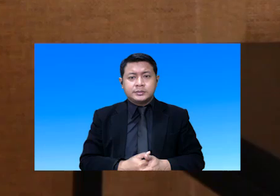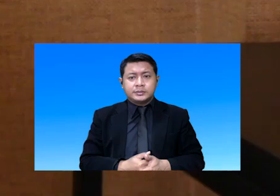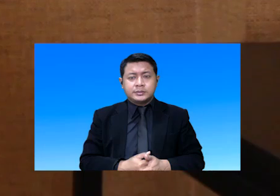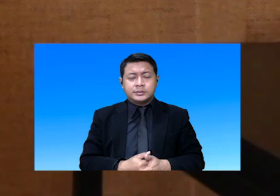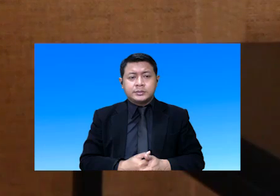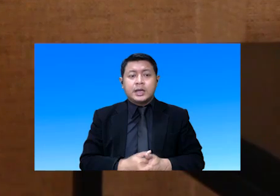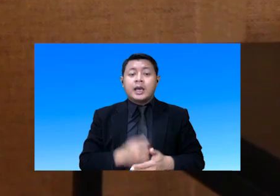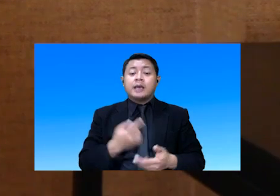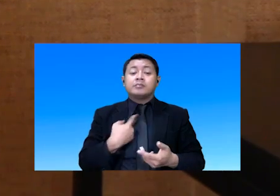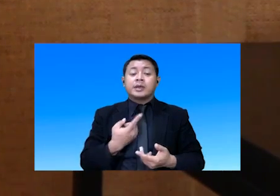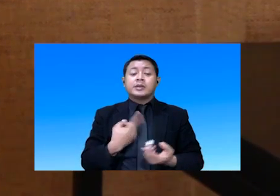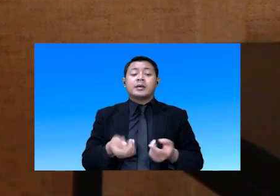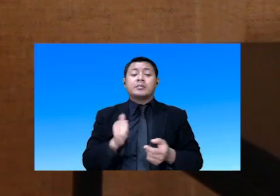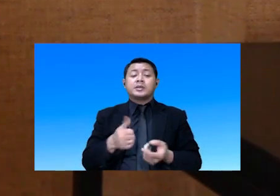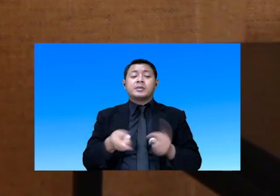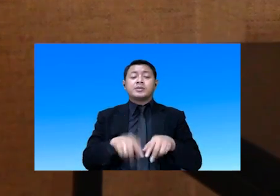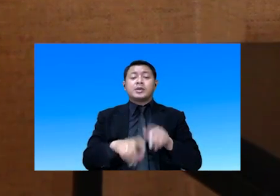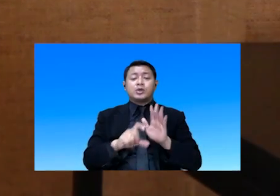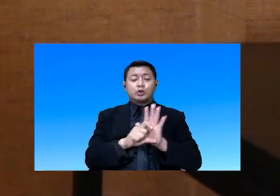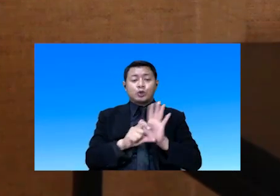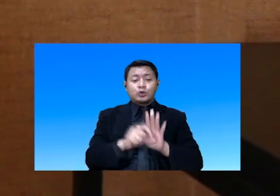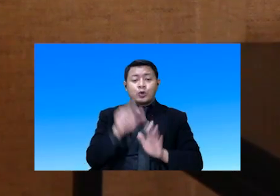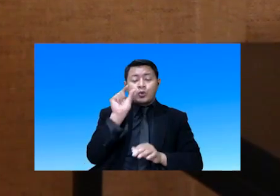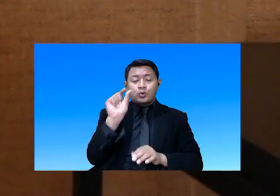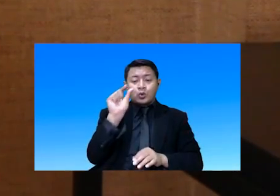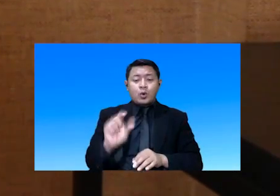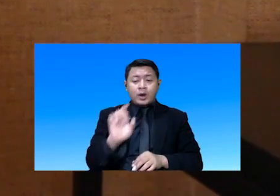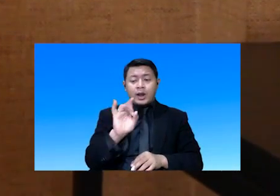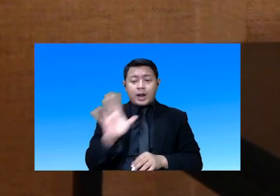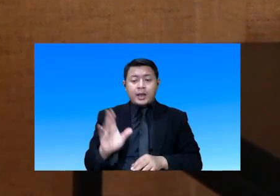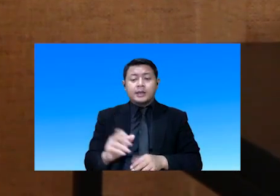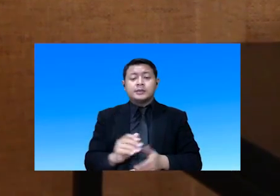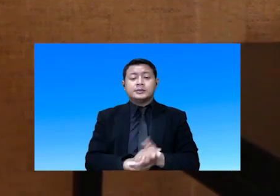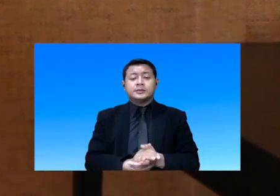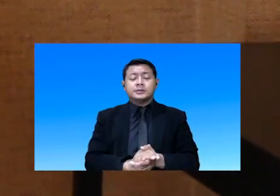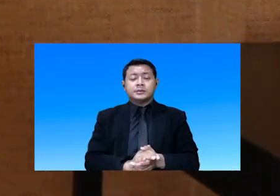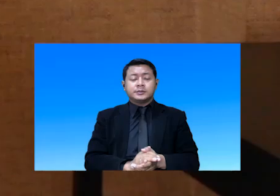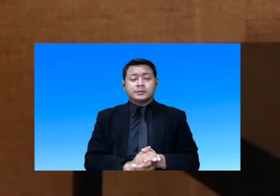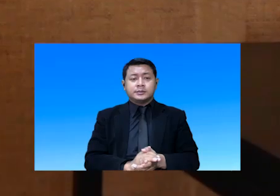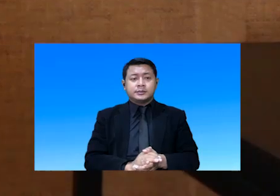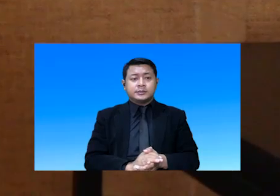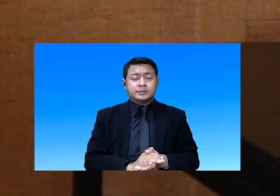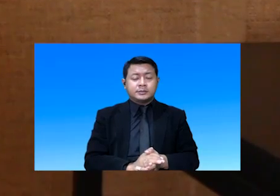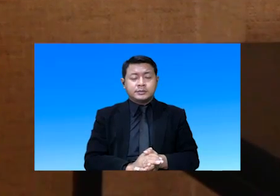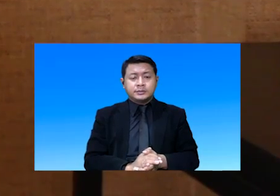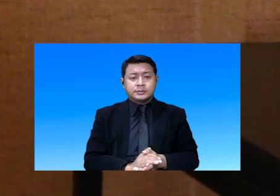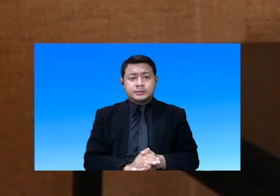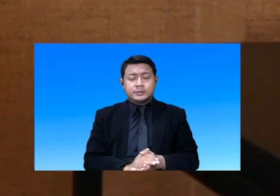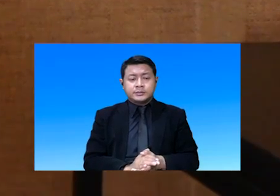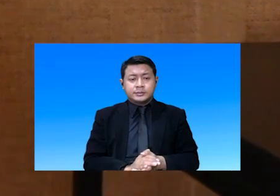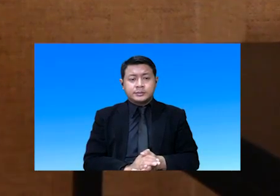juga ya buat orang lain, sehingga hidup kita ini menjadi tidak hanya makan minum atau melakukan hal yang